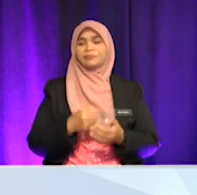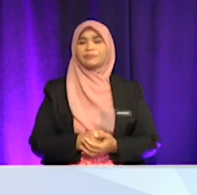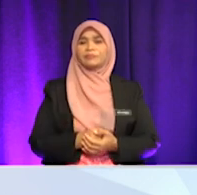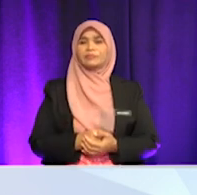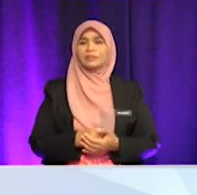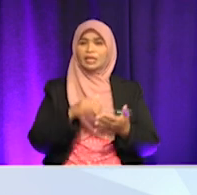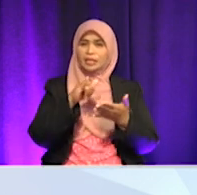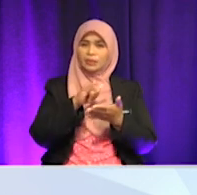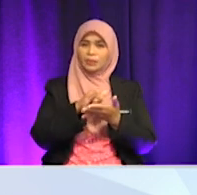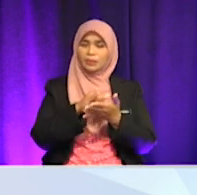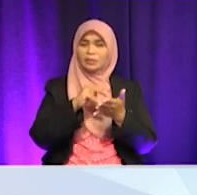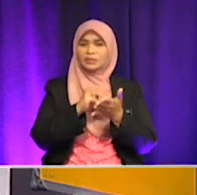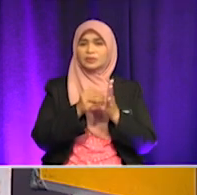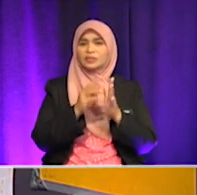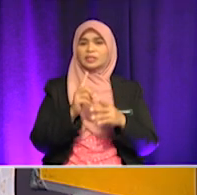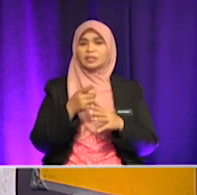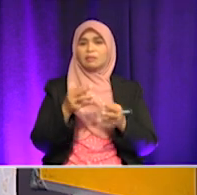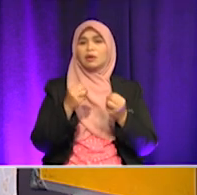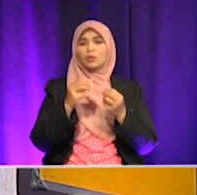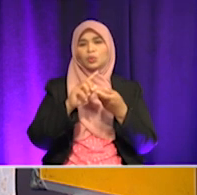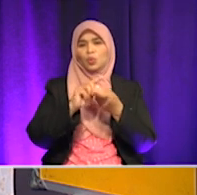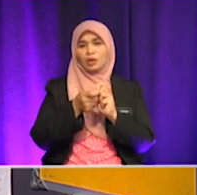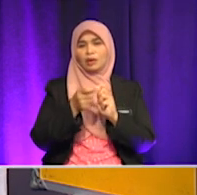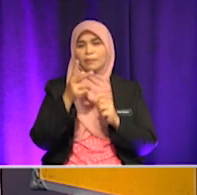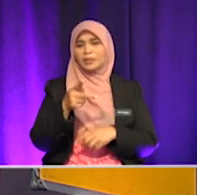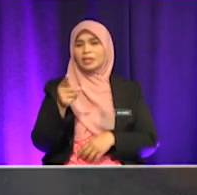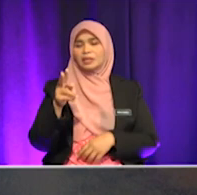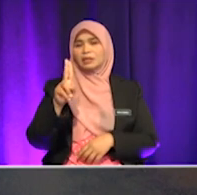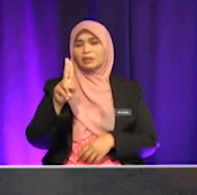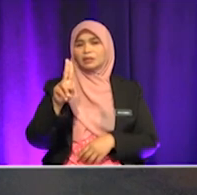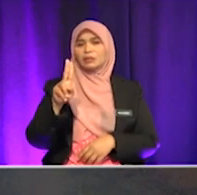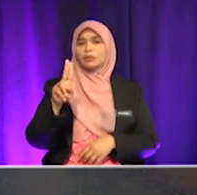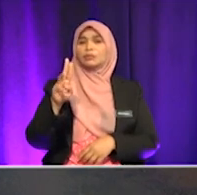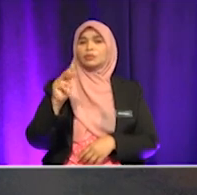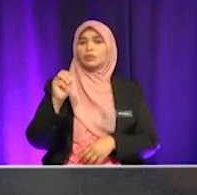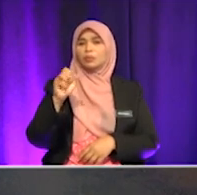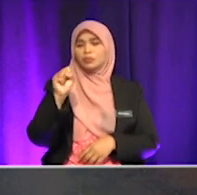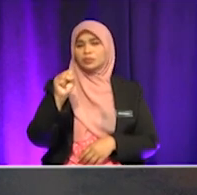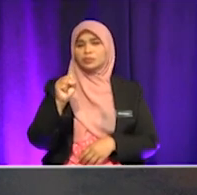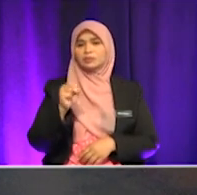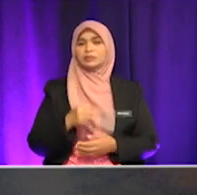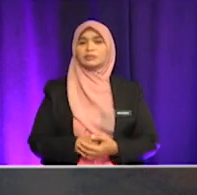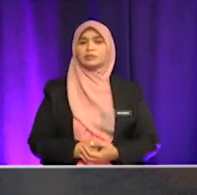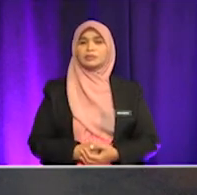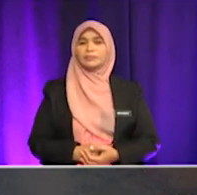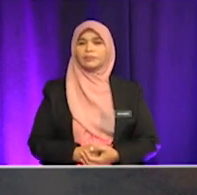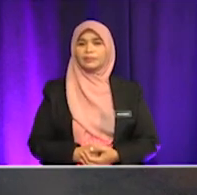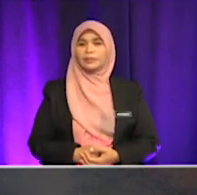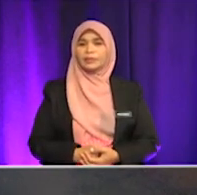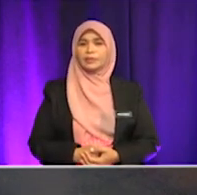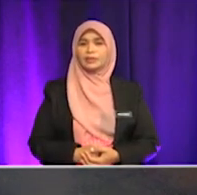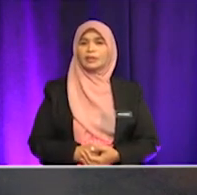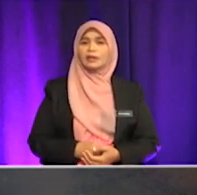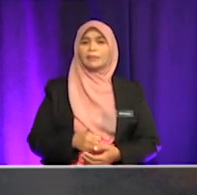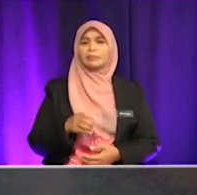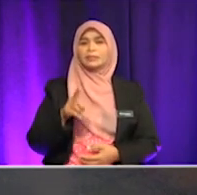kita nak menukarkan perkara rumus. Okey, Maknanya cikgu, perkara rumus tu patut berada di sebelum sama dengan, ya cikgu? Betul. Sebelum